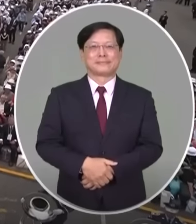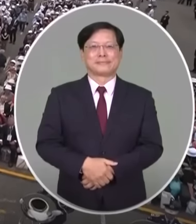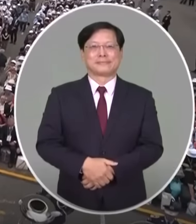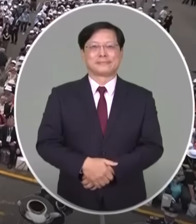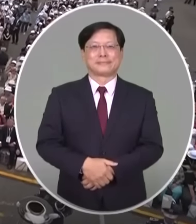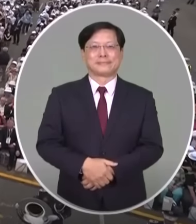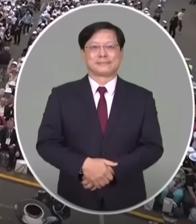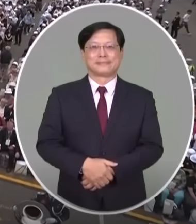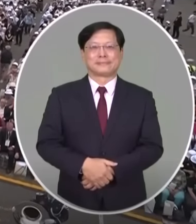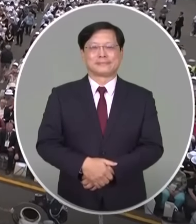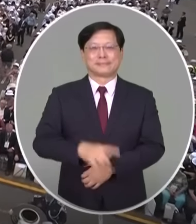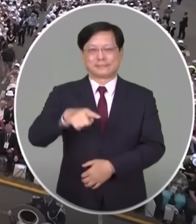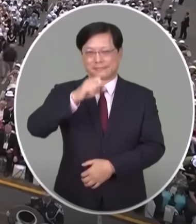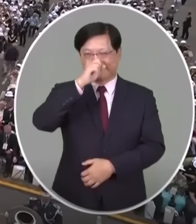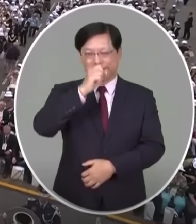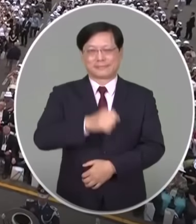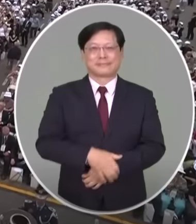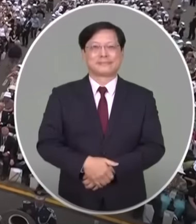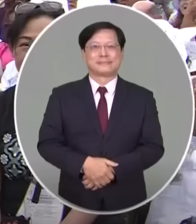大家好，